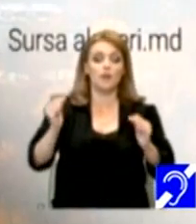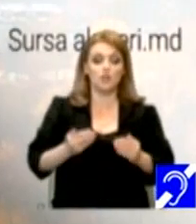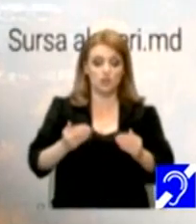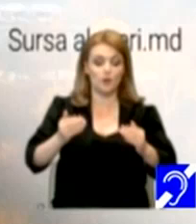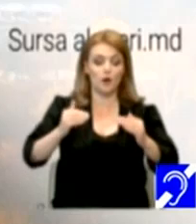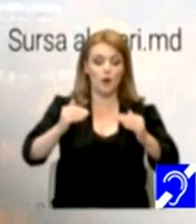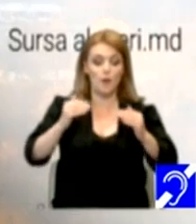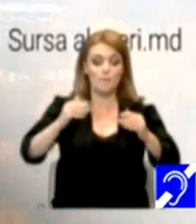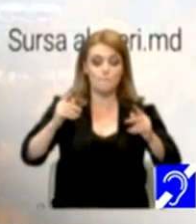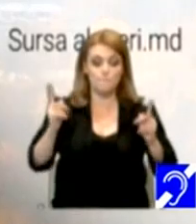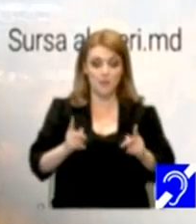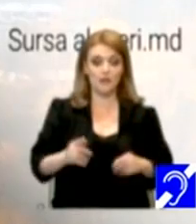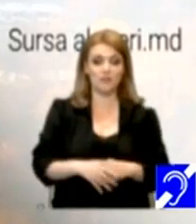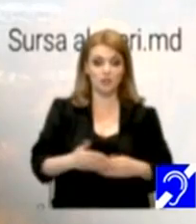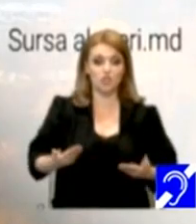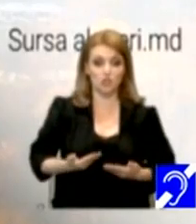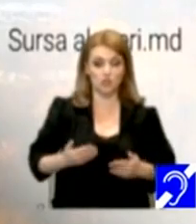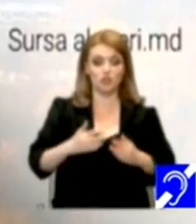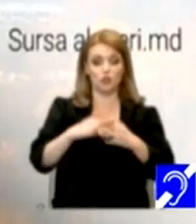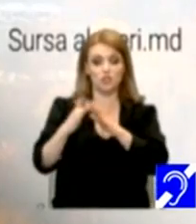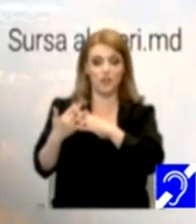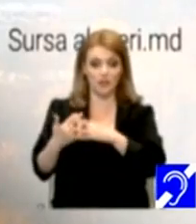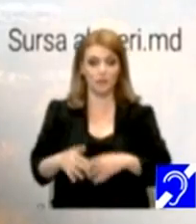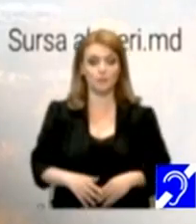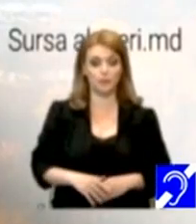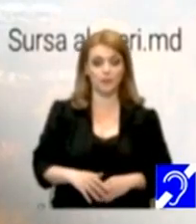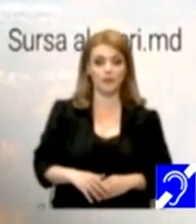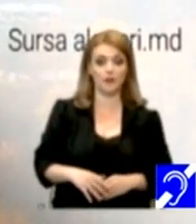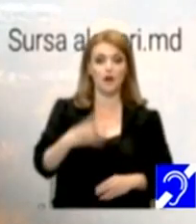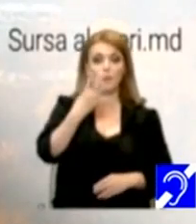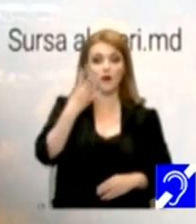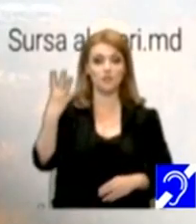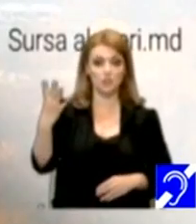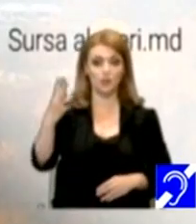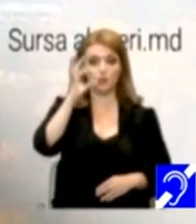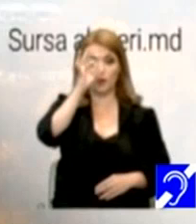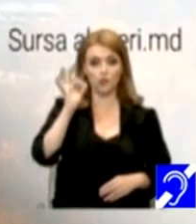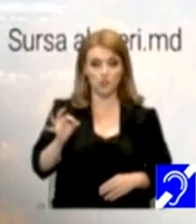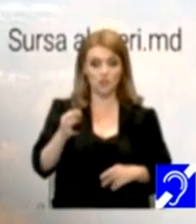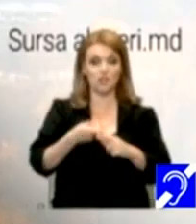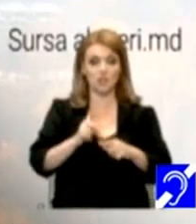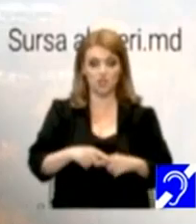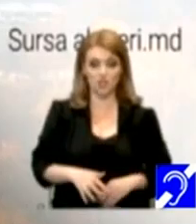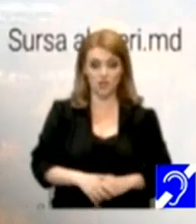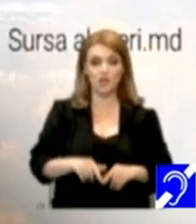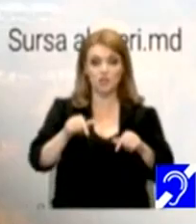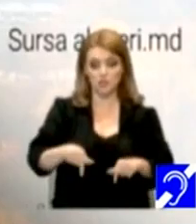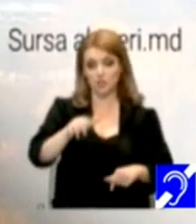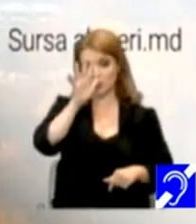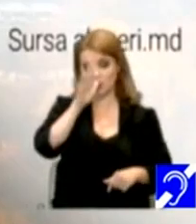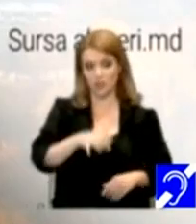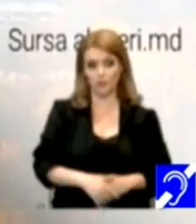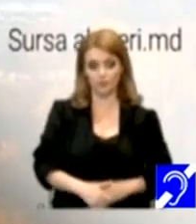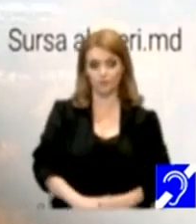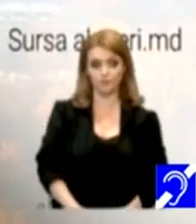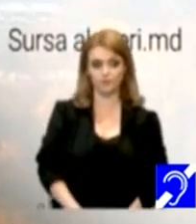alegerile parlamentare își au domiciliu în mediul rural. 44% dintre candidați sunt din municipiul